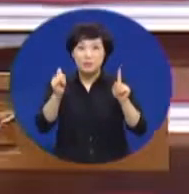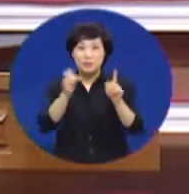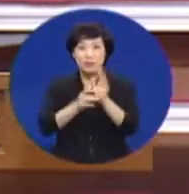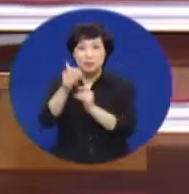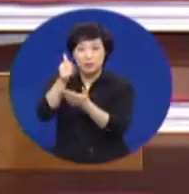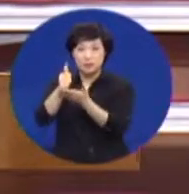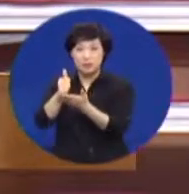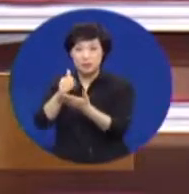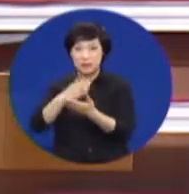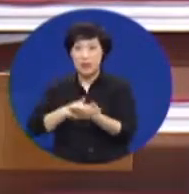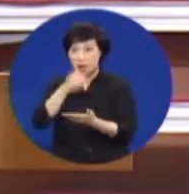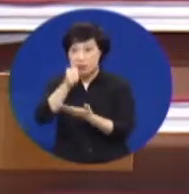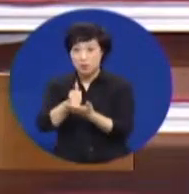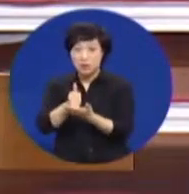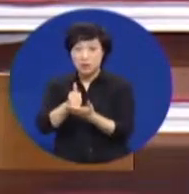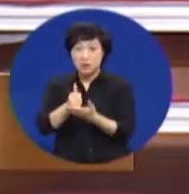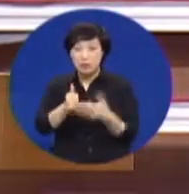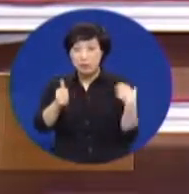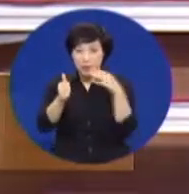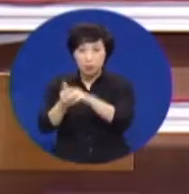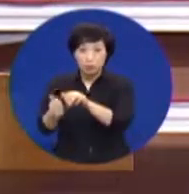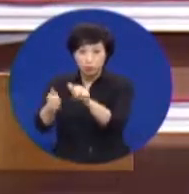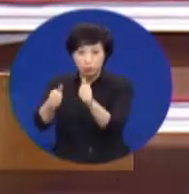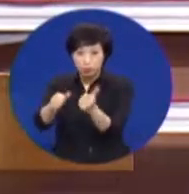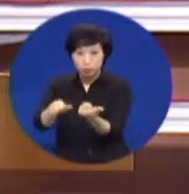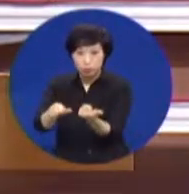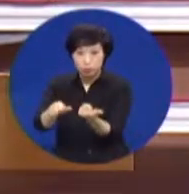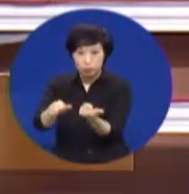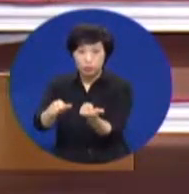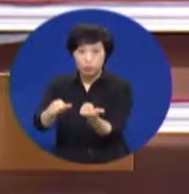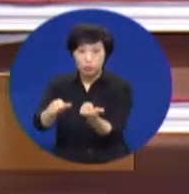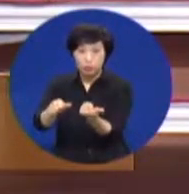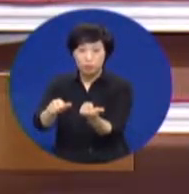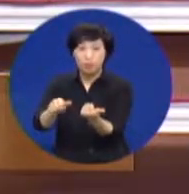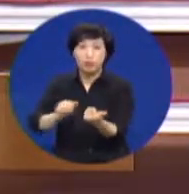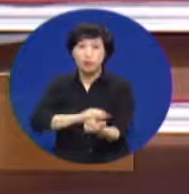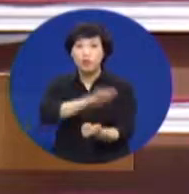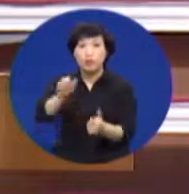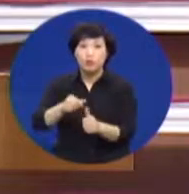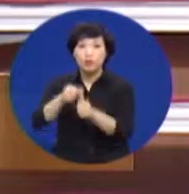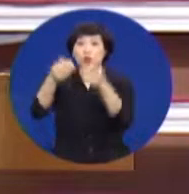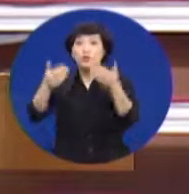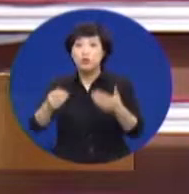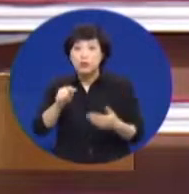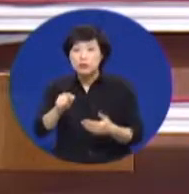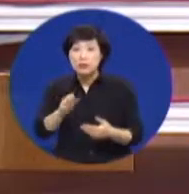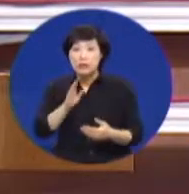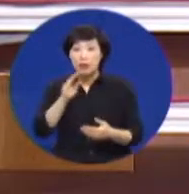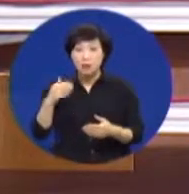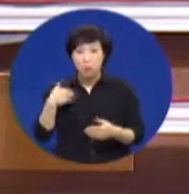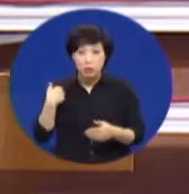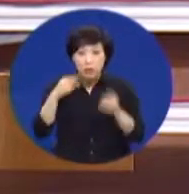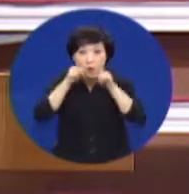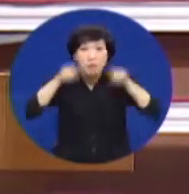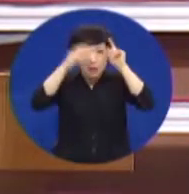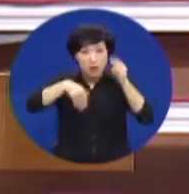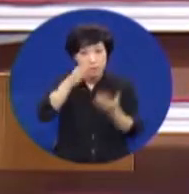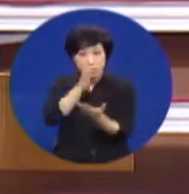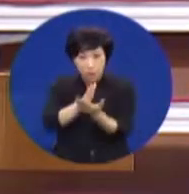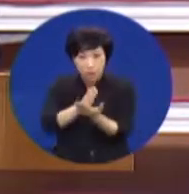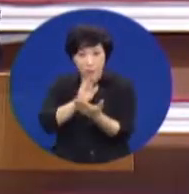예수가 내 죄 담당하고 죽어서 우리를 구원한 사실을 몰라서 지옥